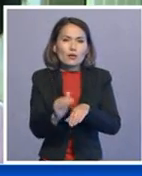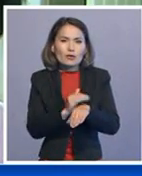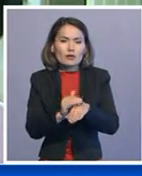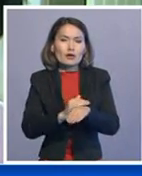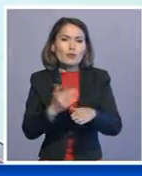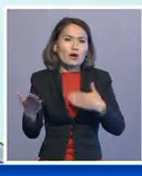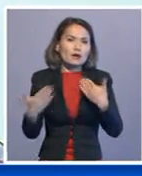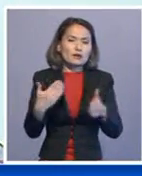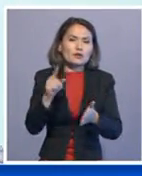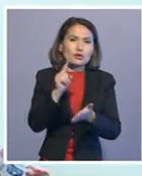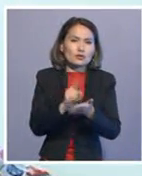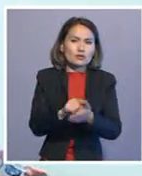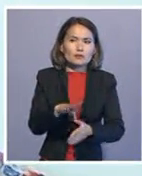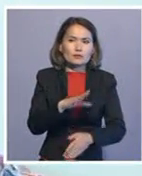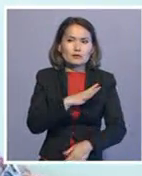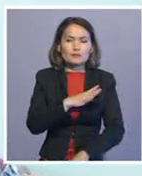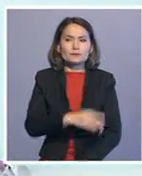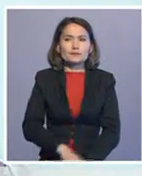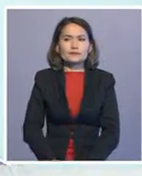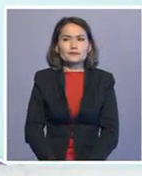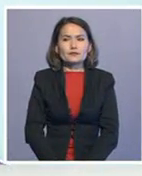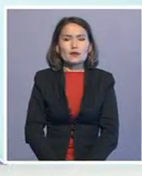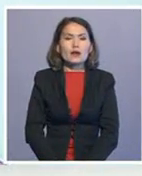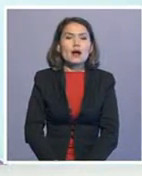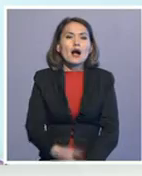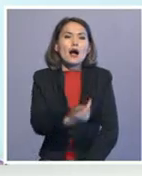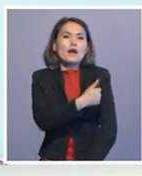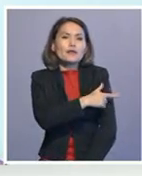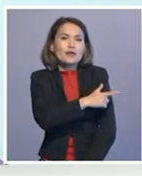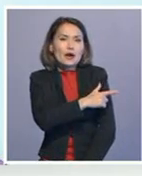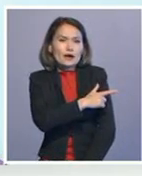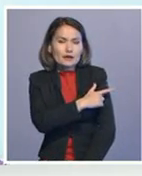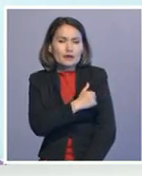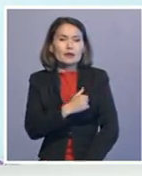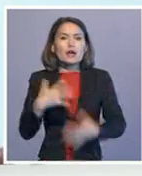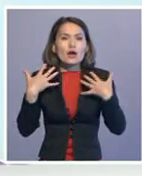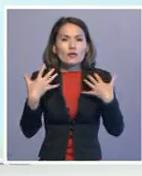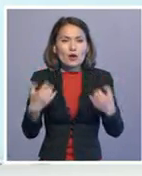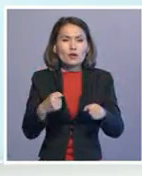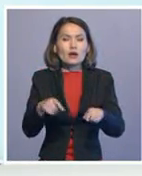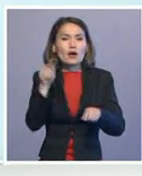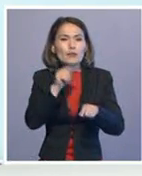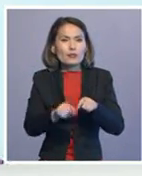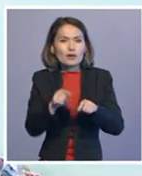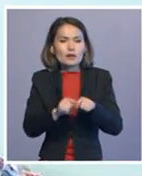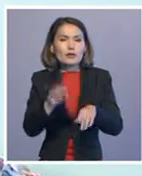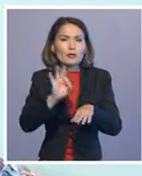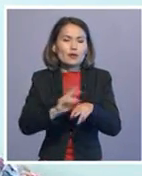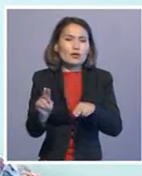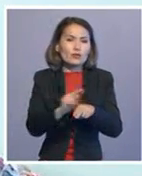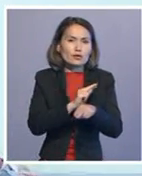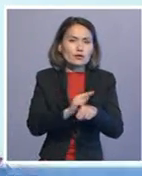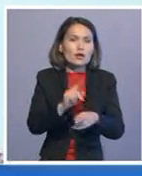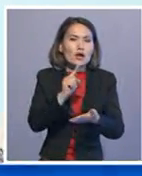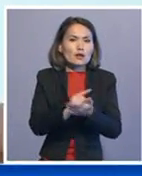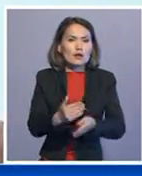келе жатқаныма қуаныштымын. Врач, например, только дәрігер тек науқастың денсаулығын қараса, қалған шаруа медбикелердің мойнында. Күндіз-түні